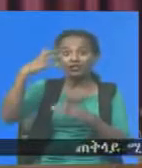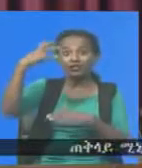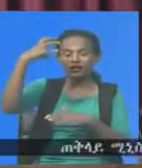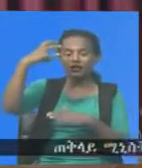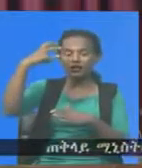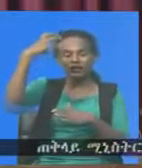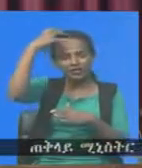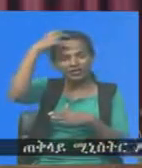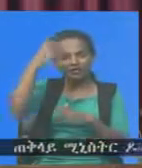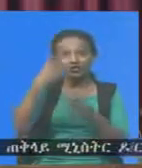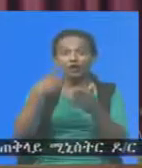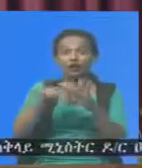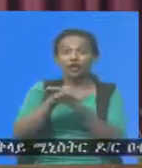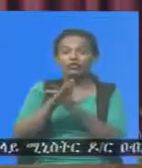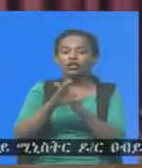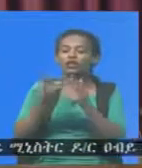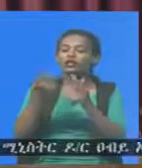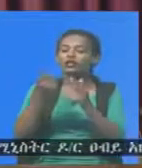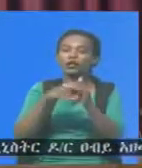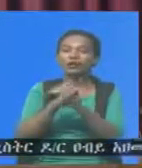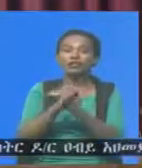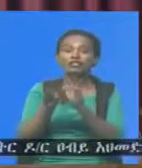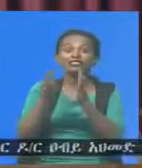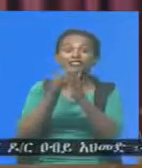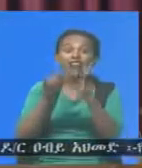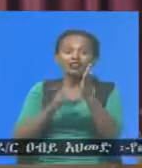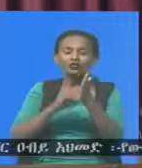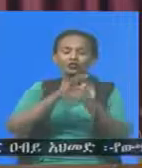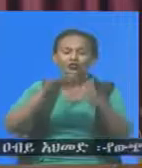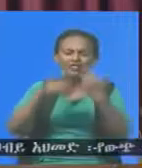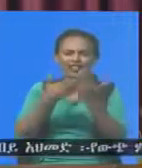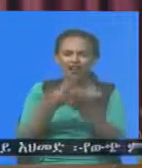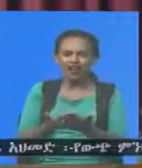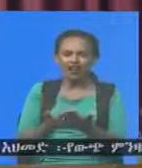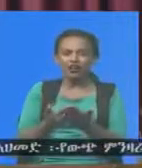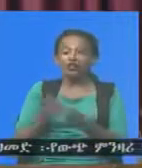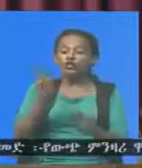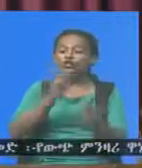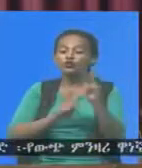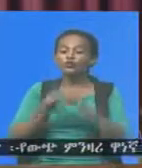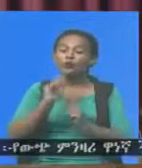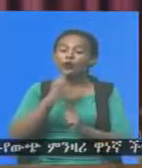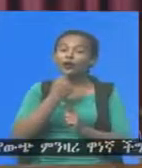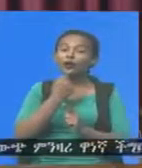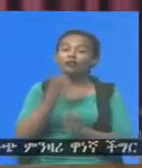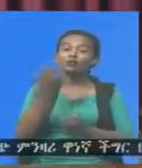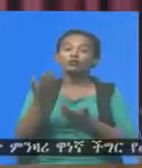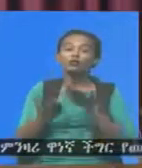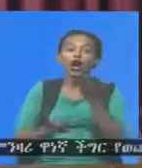አውቶሜት ማድረግ፣ የገቢ ስርዓት አውቶሜት ማድረግ፣ ህዝቡ የሚያማረረበትን አገልግሎት